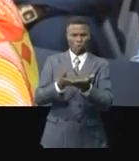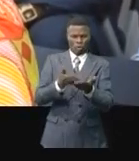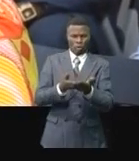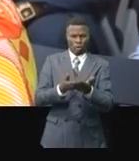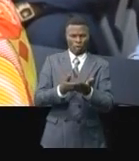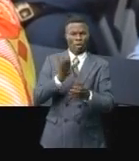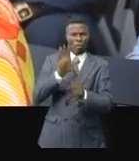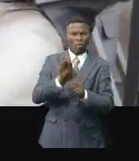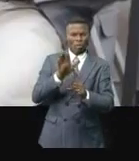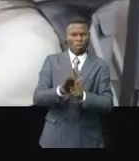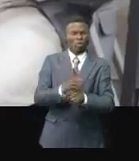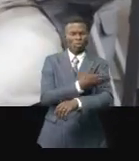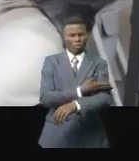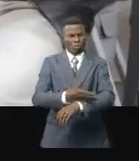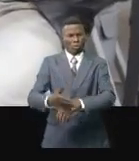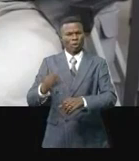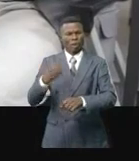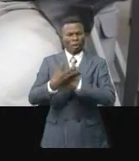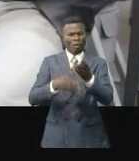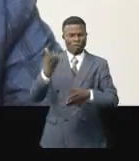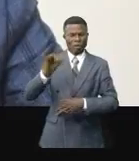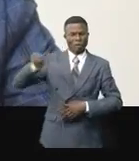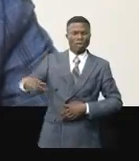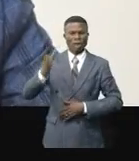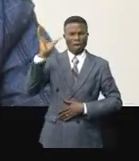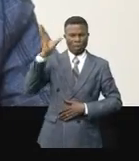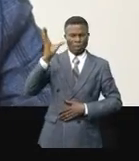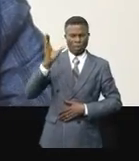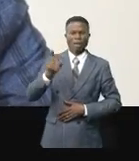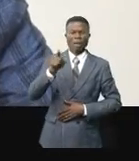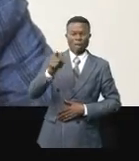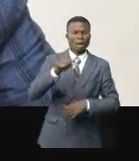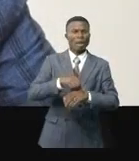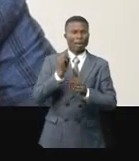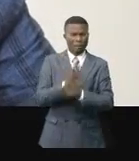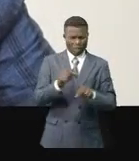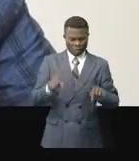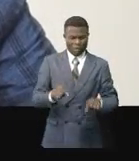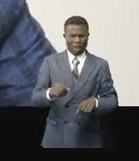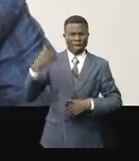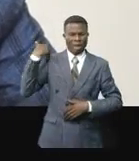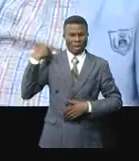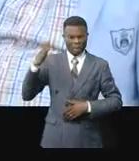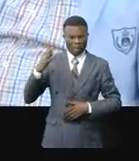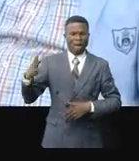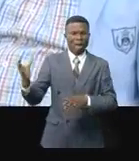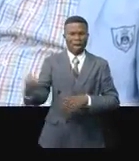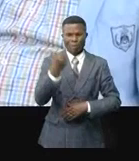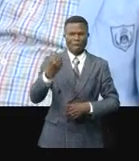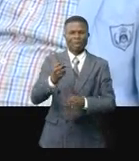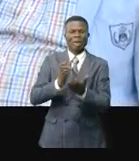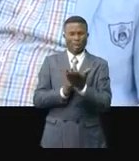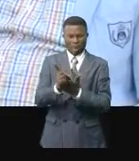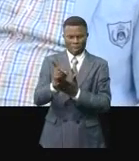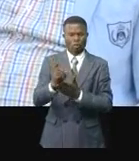causé beaucoup de failles dans le travail. Pour Jean-Pierre Kapoukou, il est temps que l'État recouvre ses droits dans ce secteur.